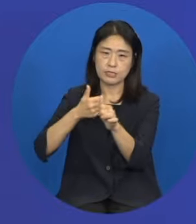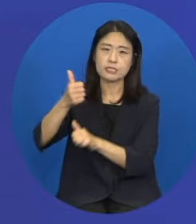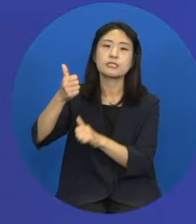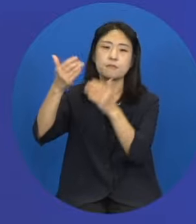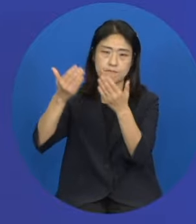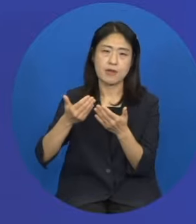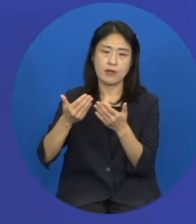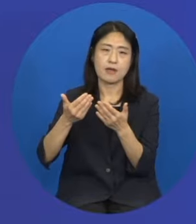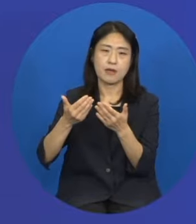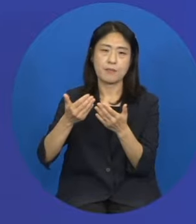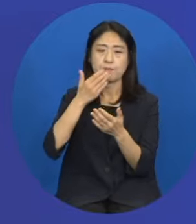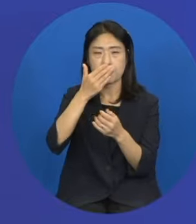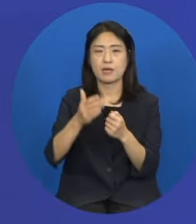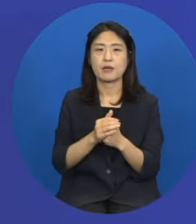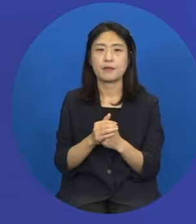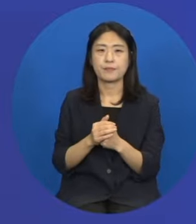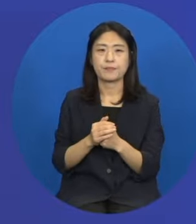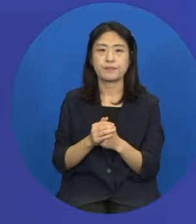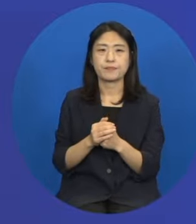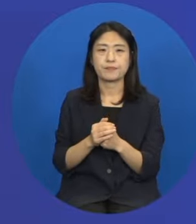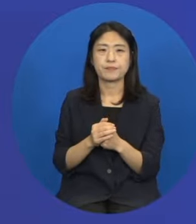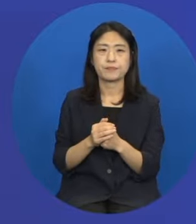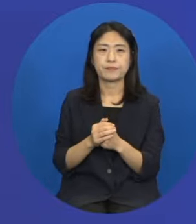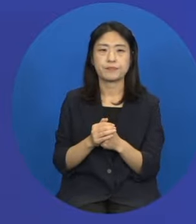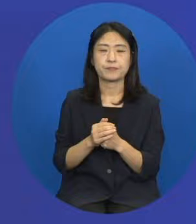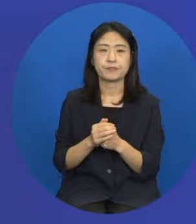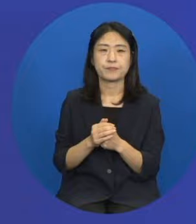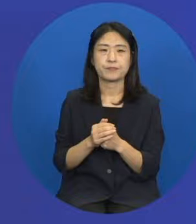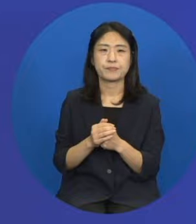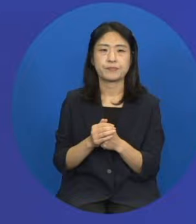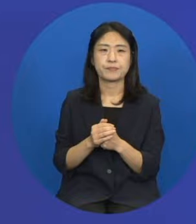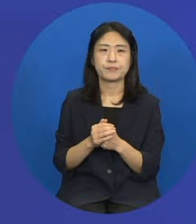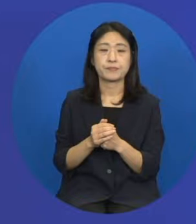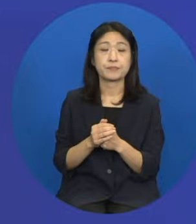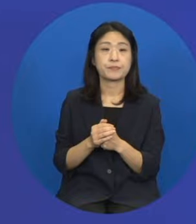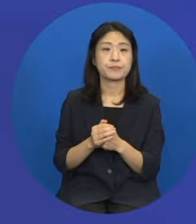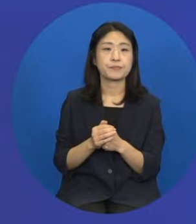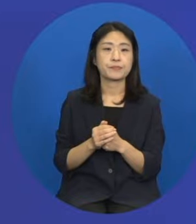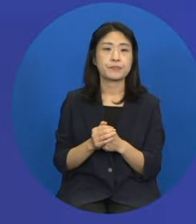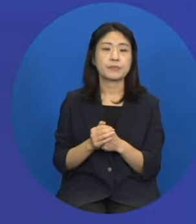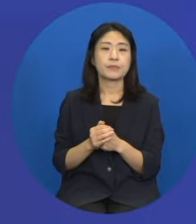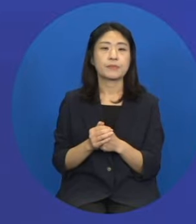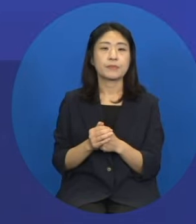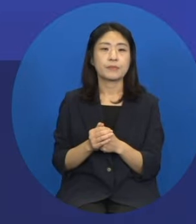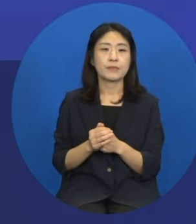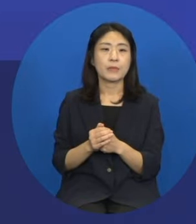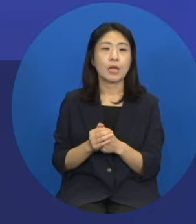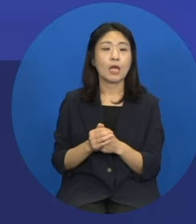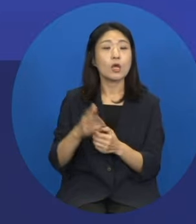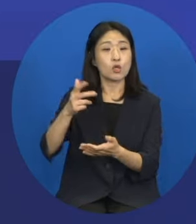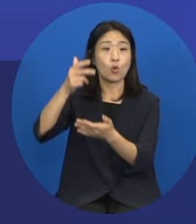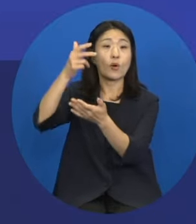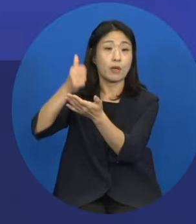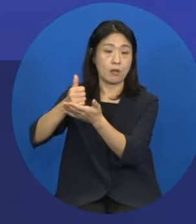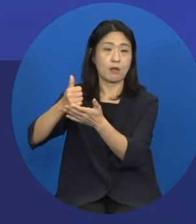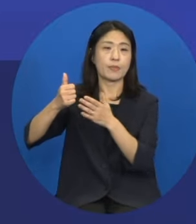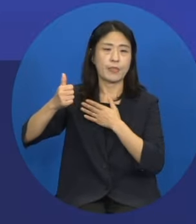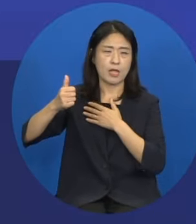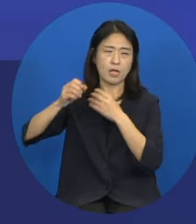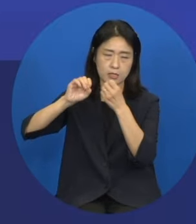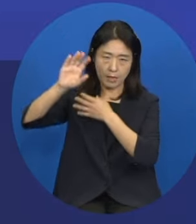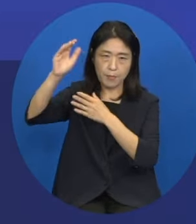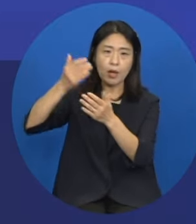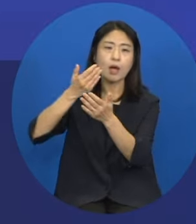엘리야는요 단 한 명이서 믿음으로 구해요. 열왕기상 18장 37절이죠 여호와여 내게